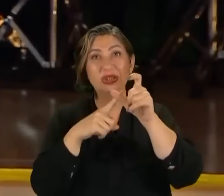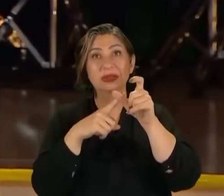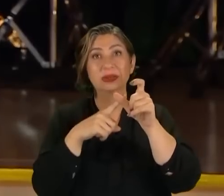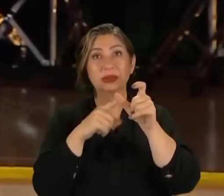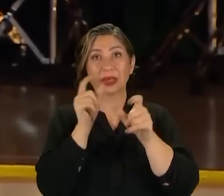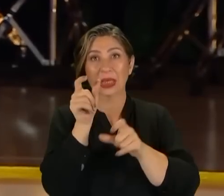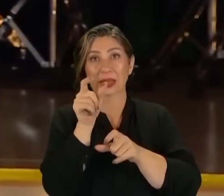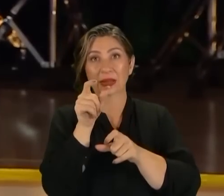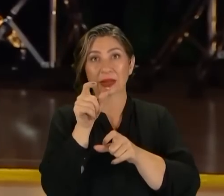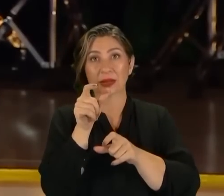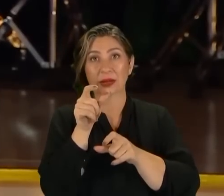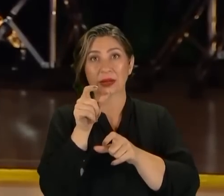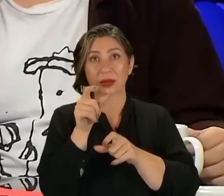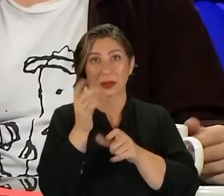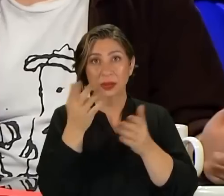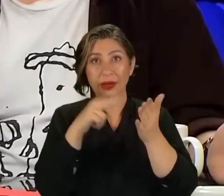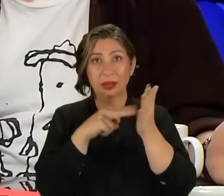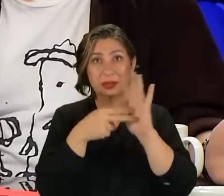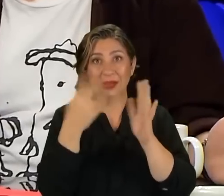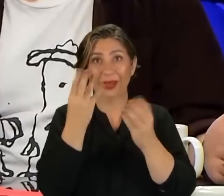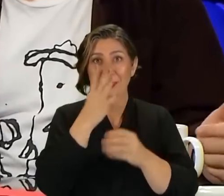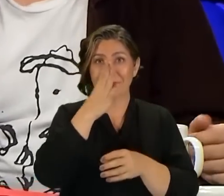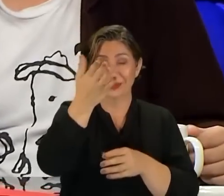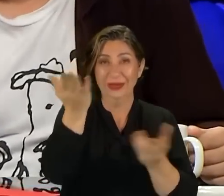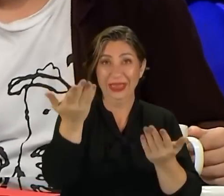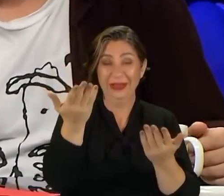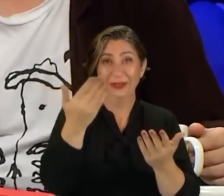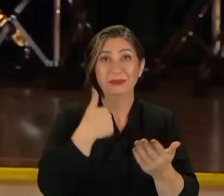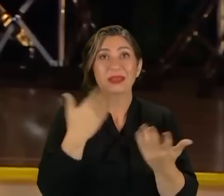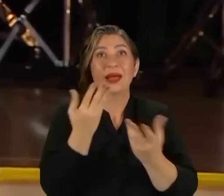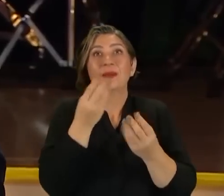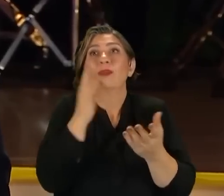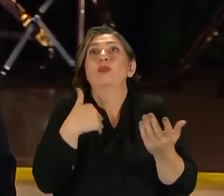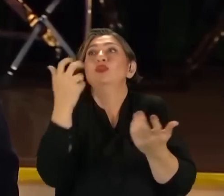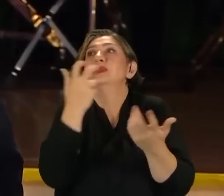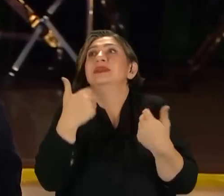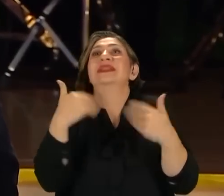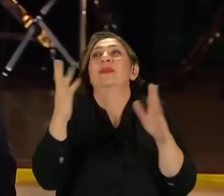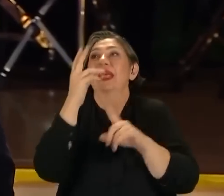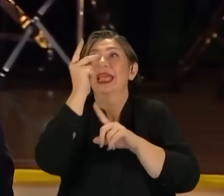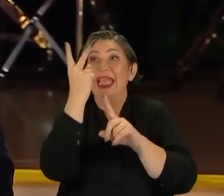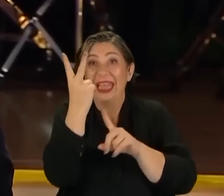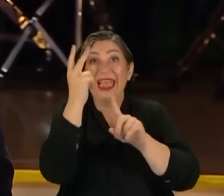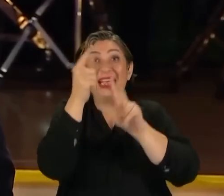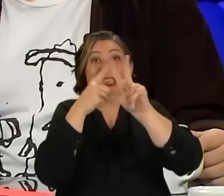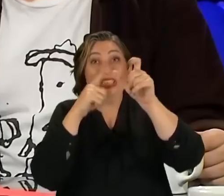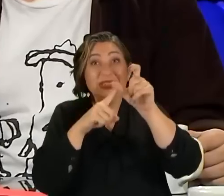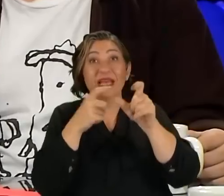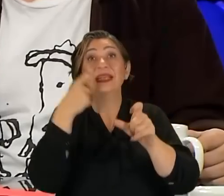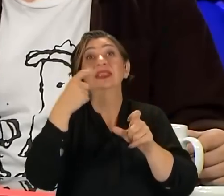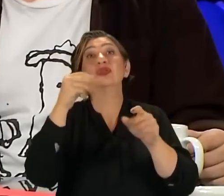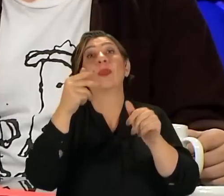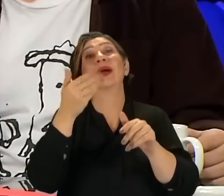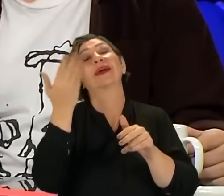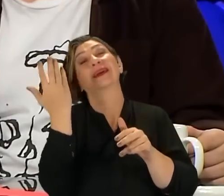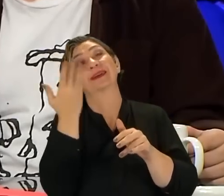inç kalınlığı. Evet hadi teknik hadi. Siz daha iyi bilirsiniz. Niye ben daha iyi biliyorum ayol? Ben müzisyen değilim ki 2 inç. Eski toprak yani. Artık ulaşmak zor ya o